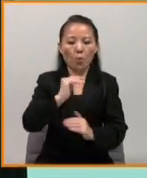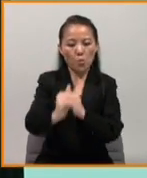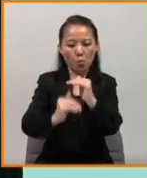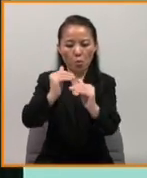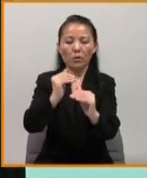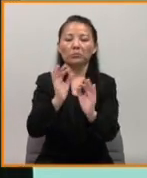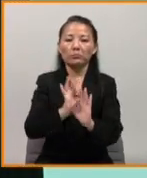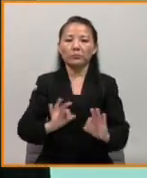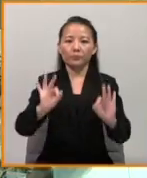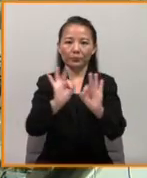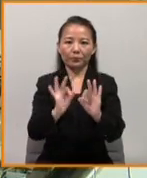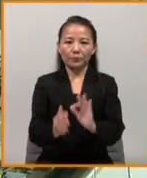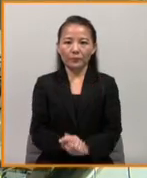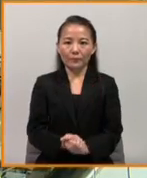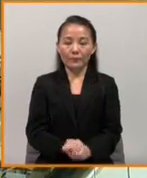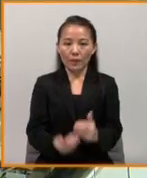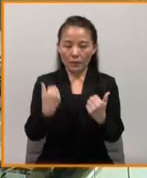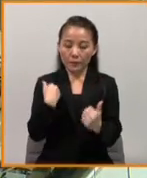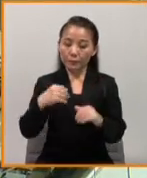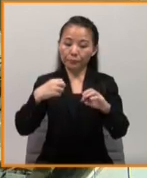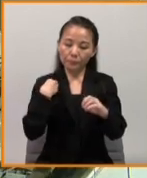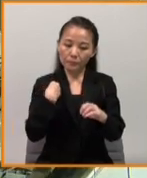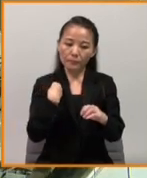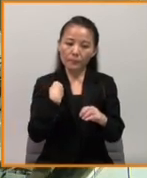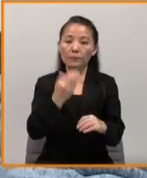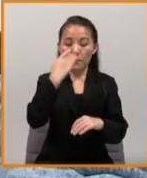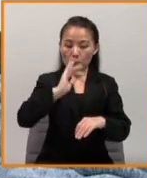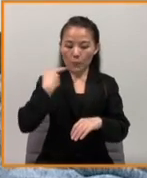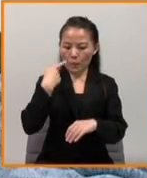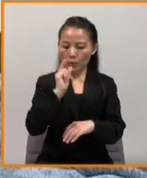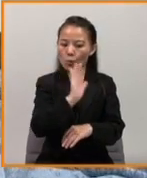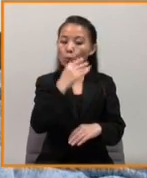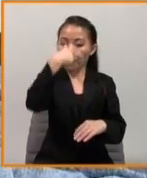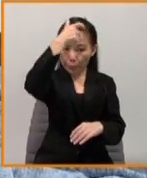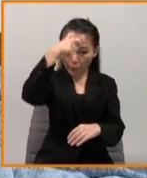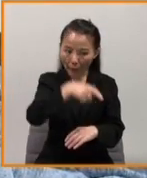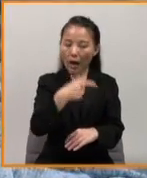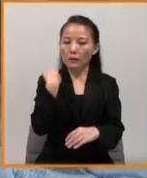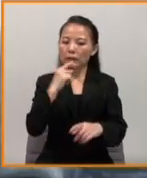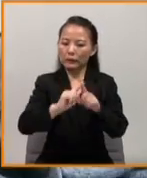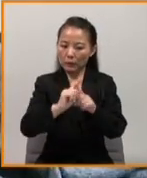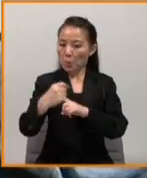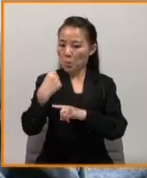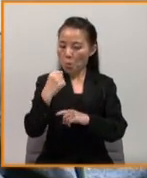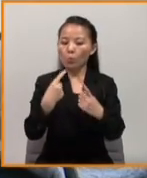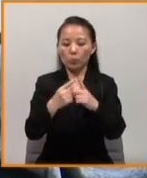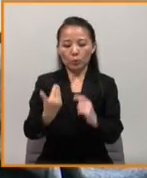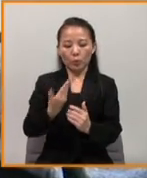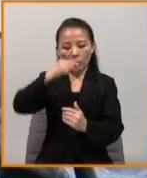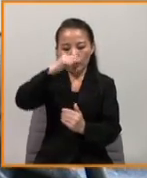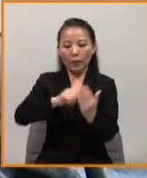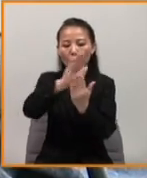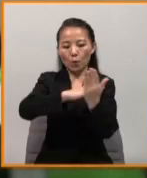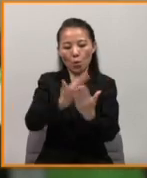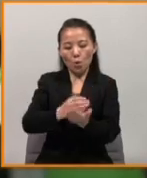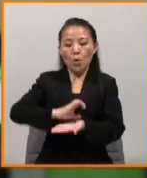อันนั้นมากกว่า การนำจุดแข็งต่างๆของเมียนมามาใช้ขณะเดียวกันนักลงทุนไทยก็เป็นส่วนช่วยเติมเต็มให้จุดอ่อน